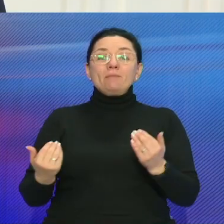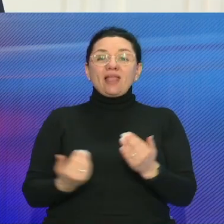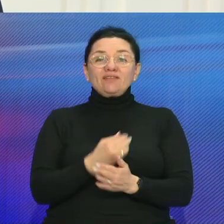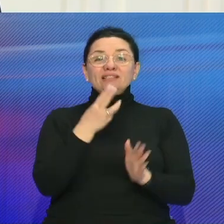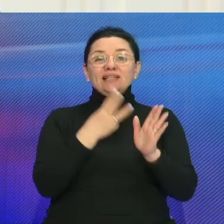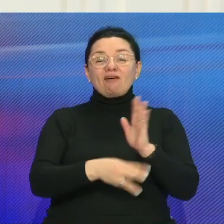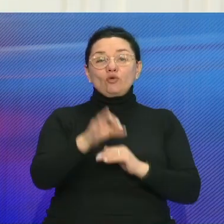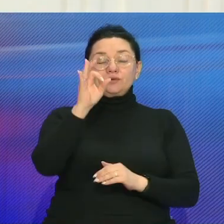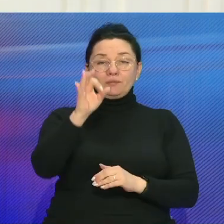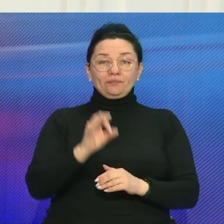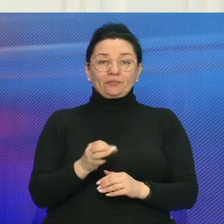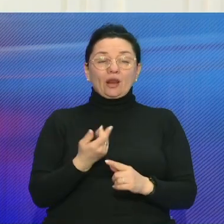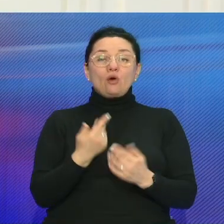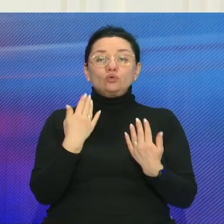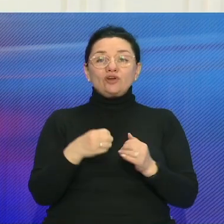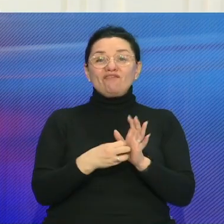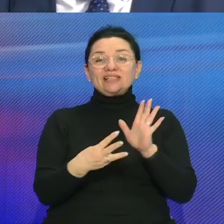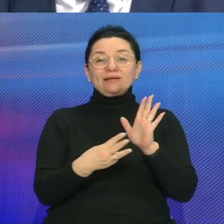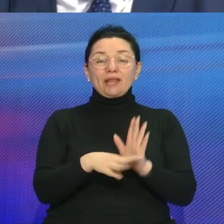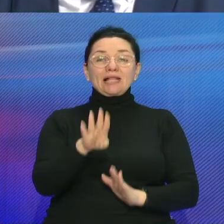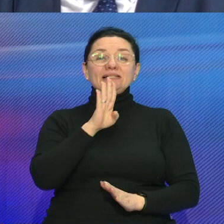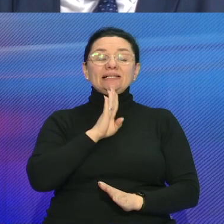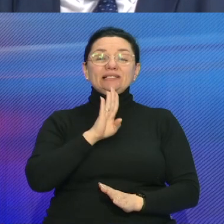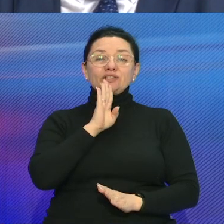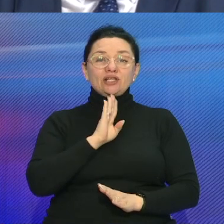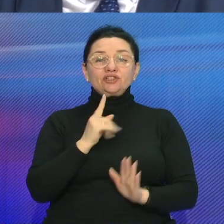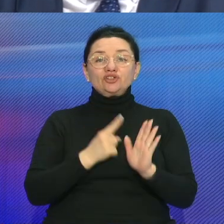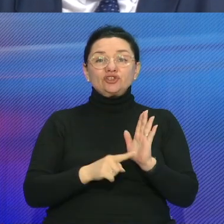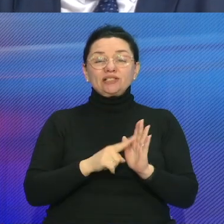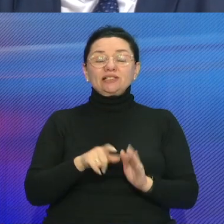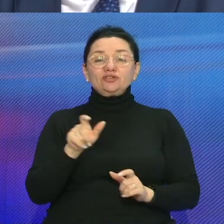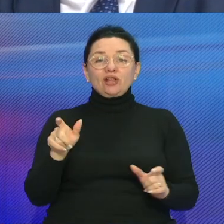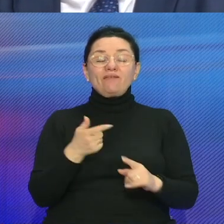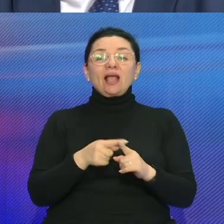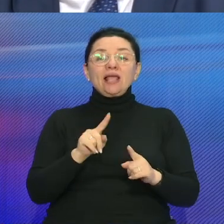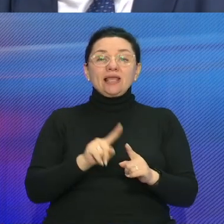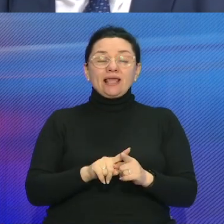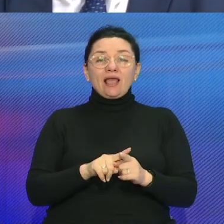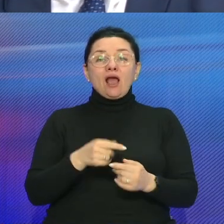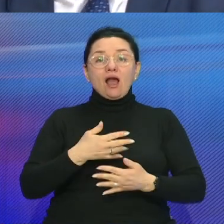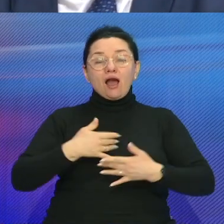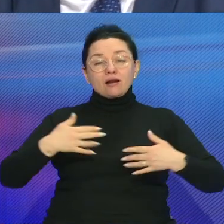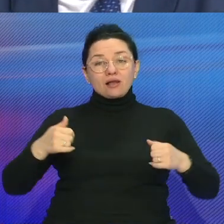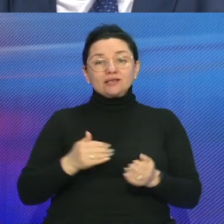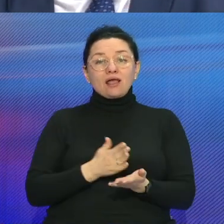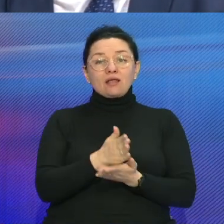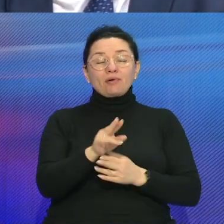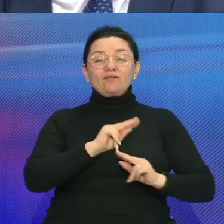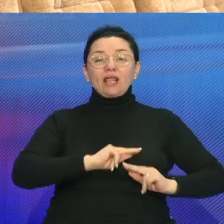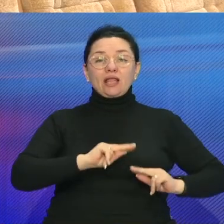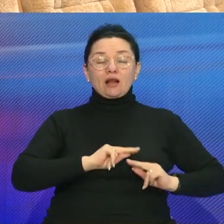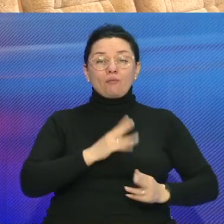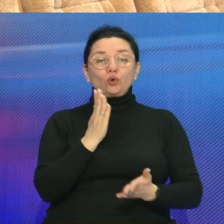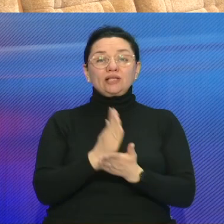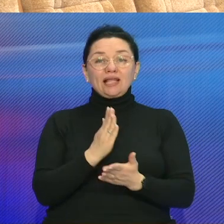В обранном совете 18 женщин с 60 человек. Депутаты представляют самые разные сферы деятельности. Сирот их есть